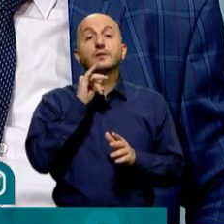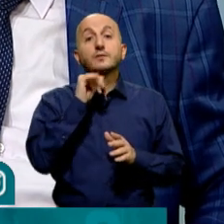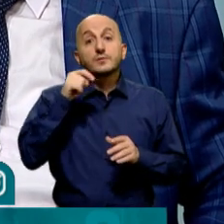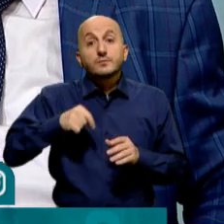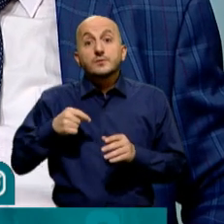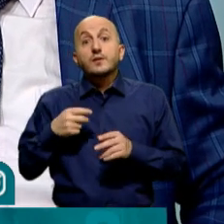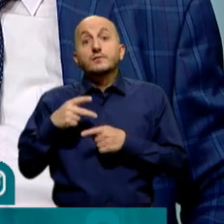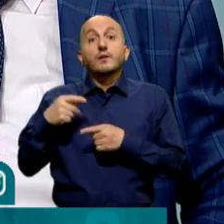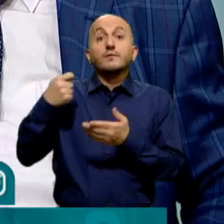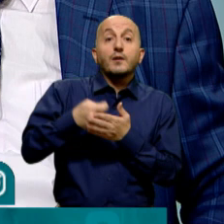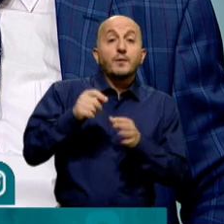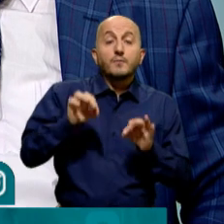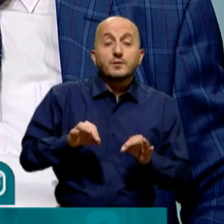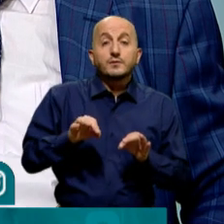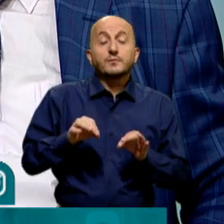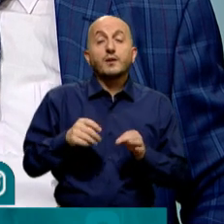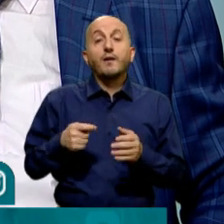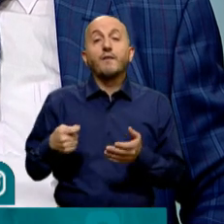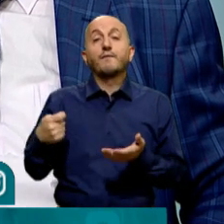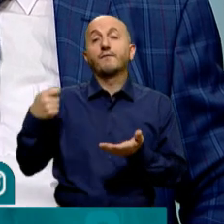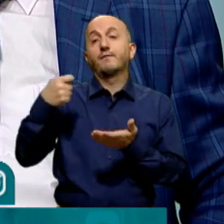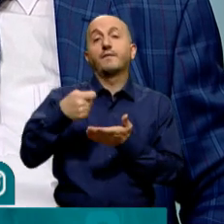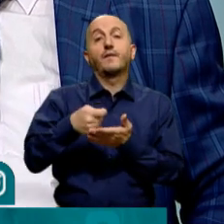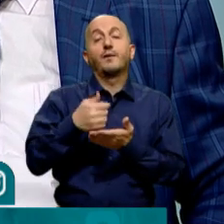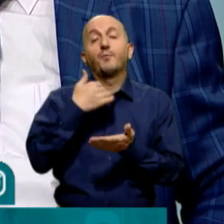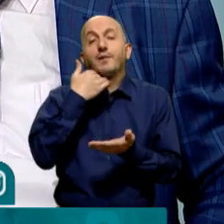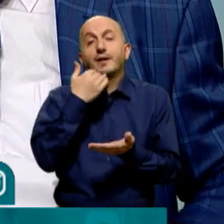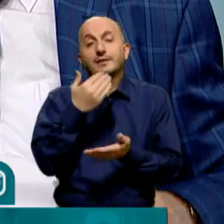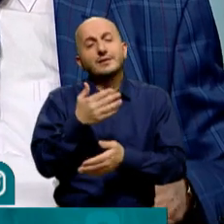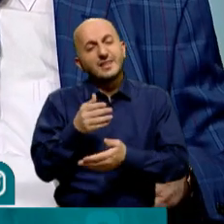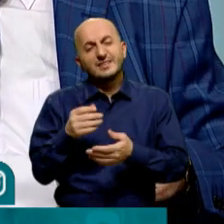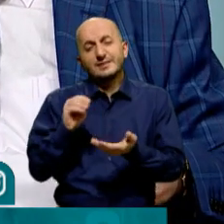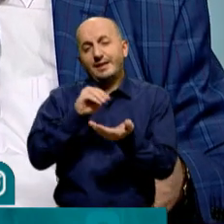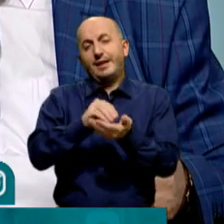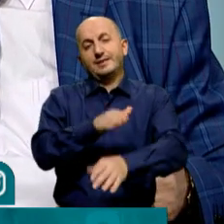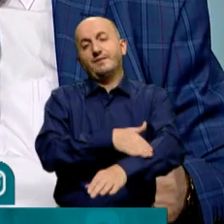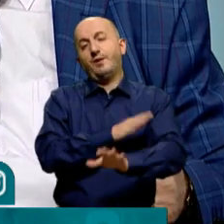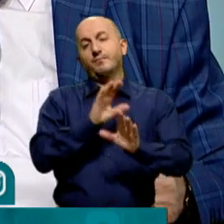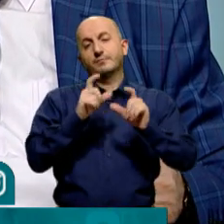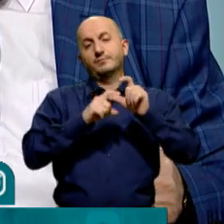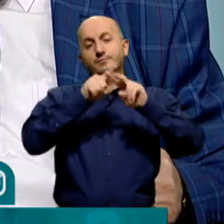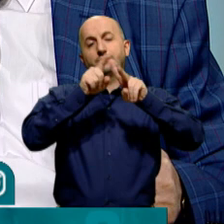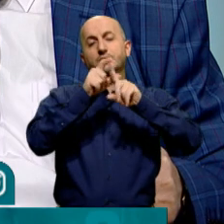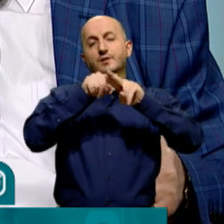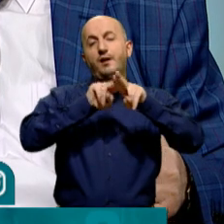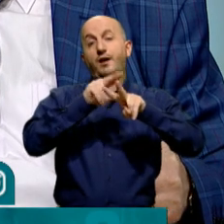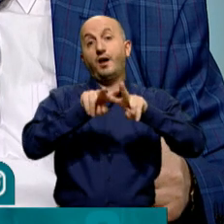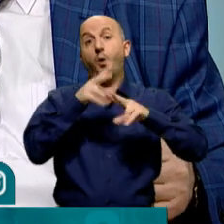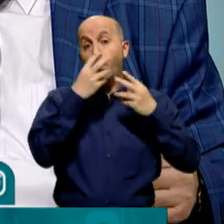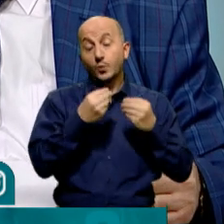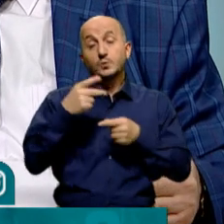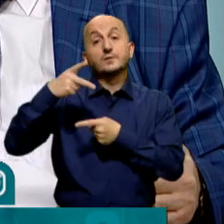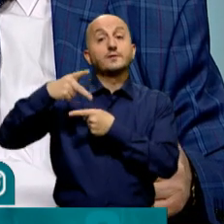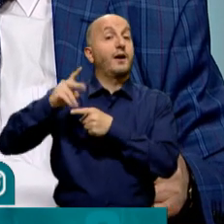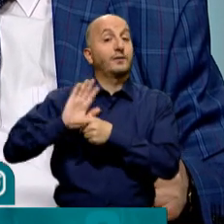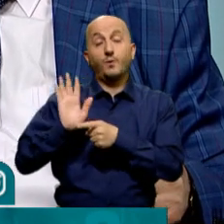zekat vermeye dese, verdiklerin hepsi sadaka olur. Aynen. Neden? Çünkü tabiri caizse zekatla